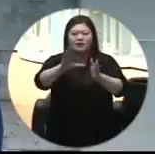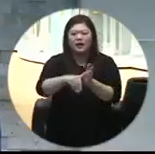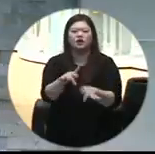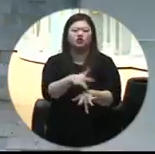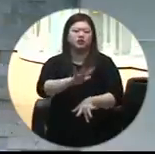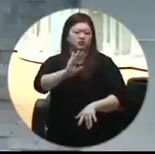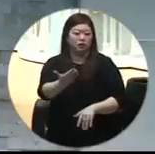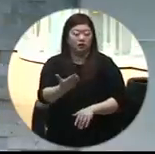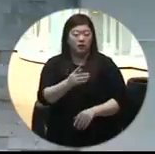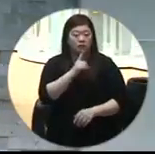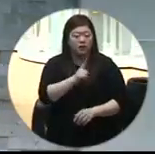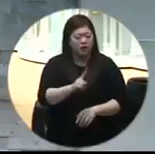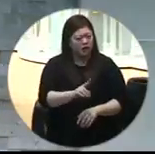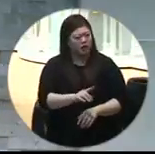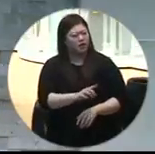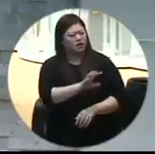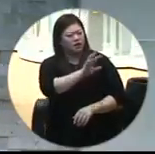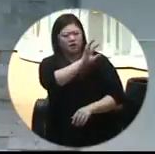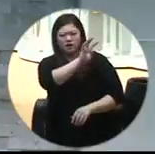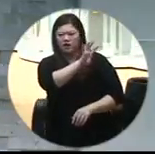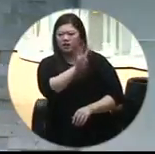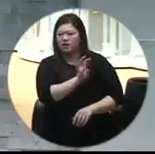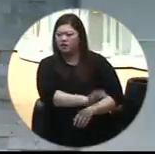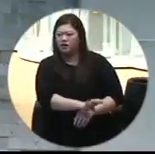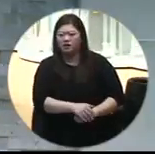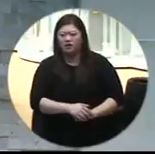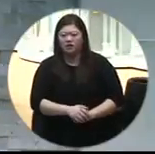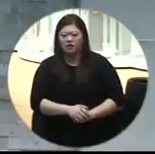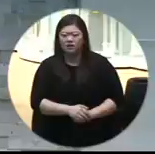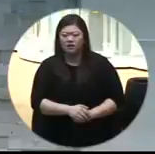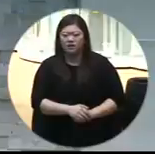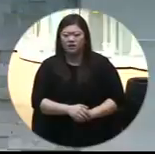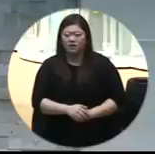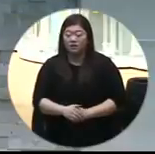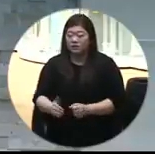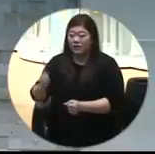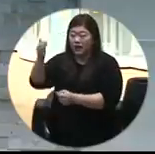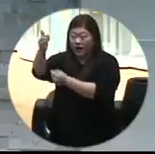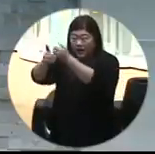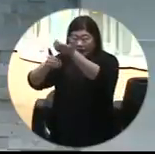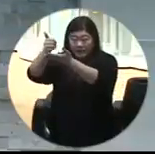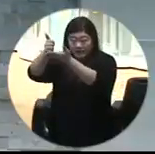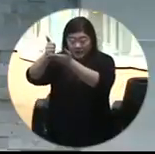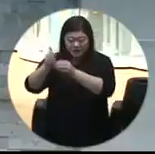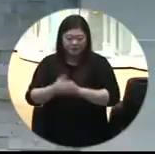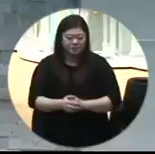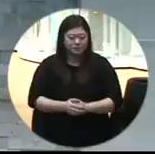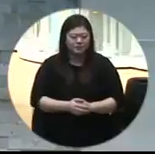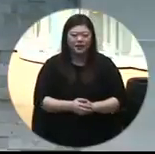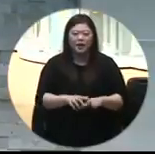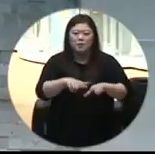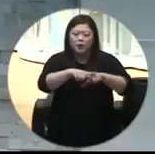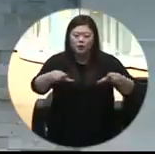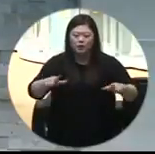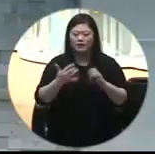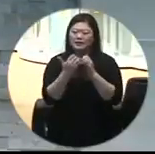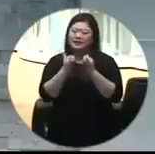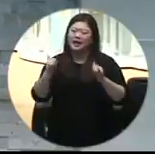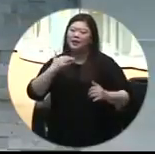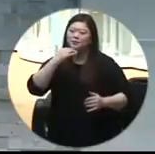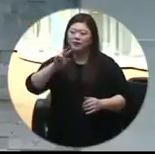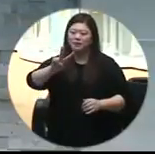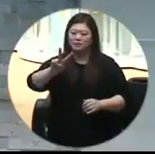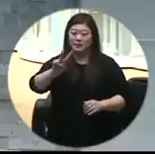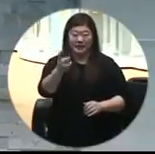주장을 합니다. 자, 그들은 하나님이 선언한 120세라고 하는 사람은 120세 노아홍수